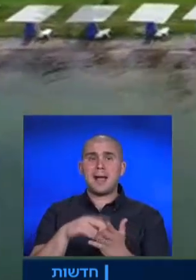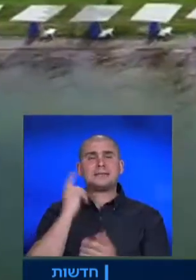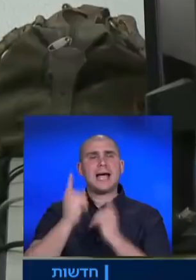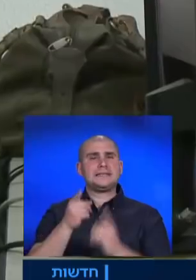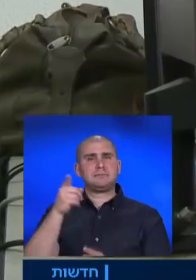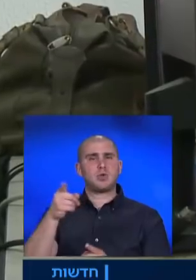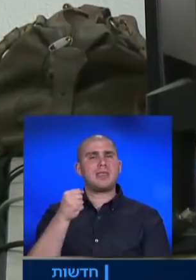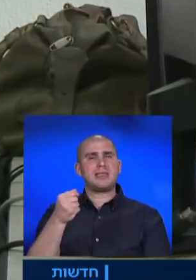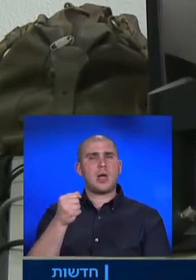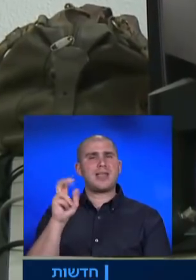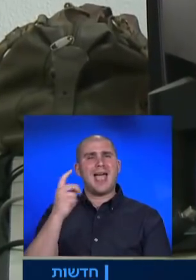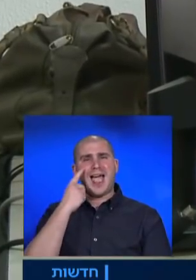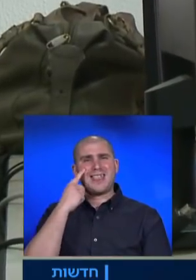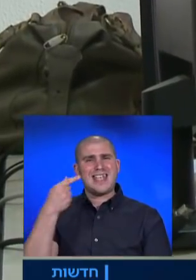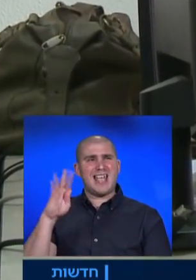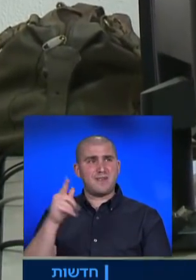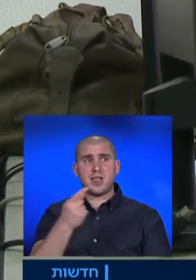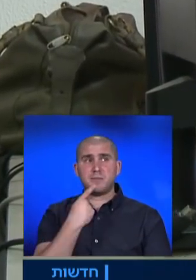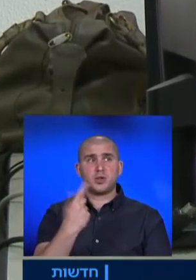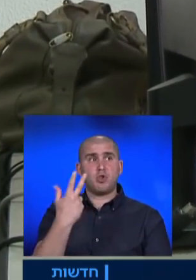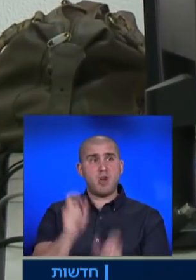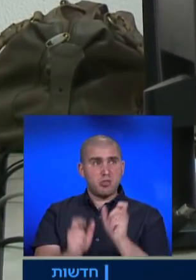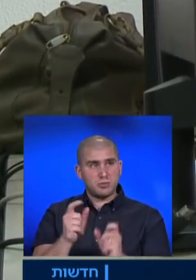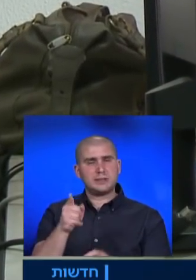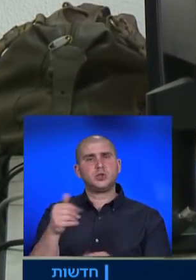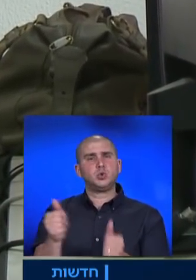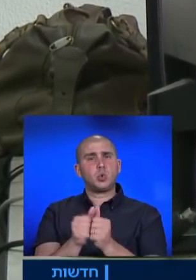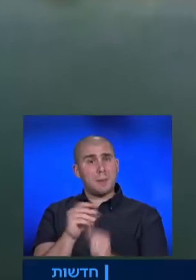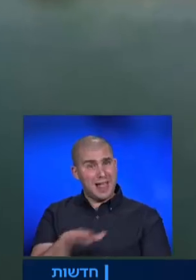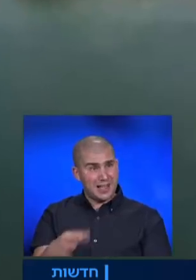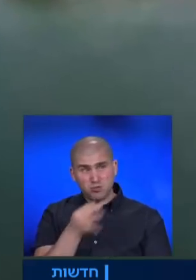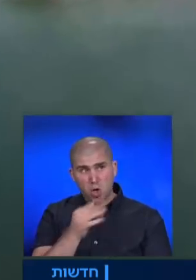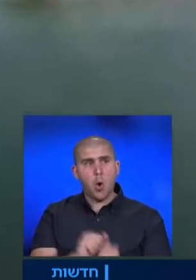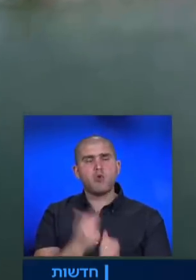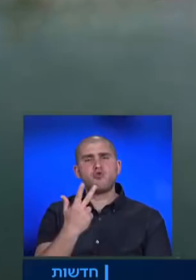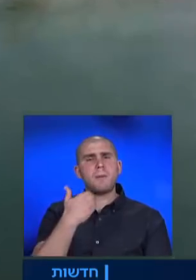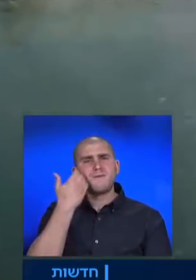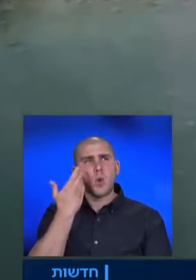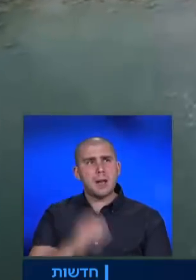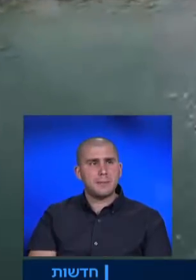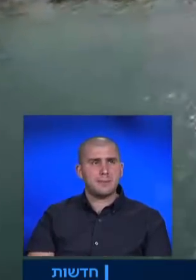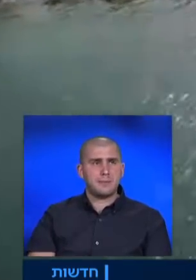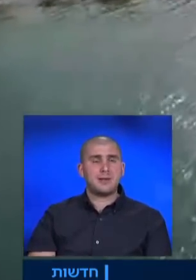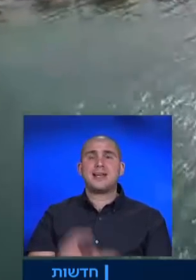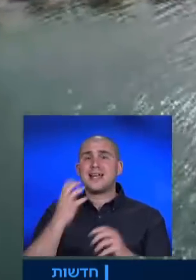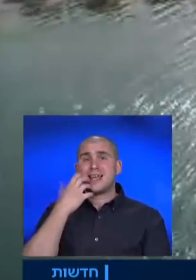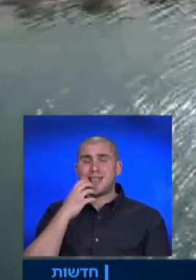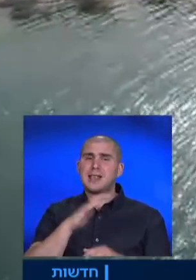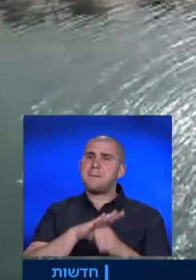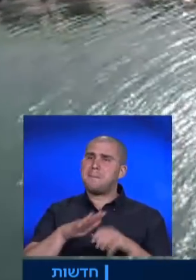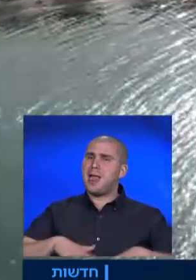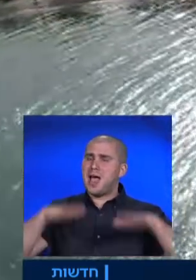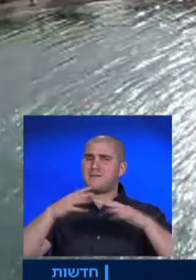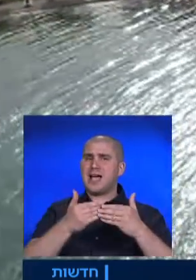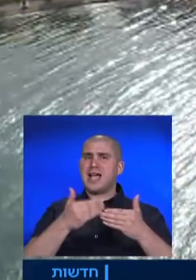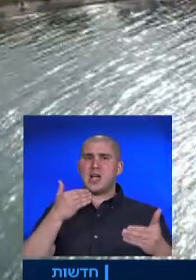גב. את אמרת לי שלושה אנשים מדובר בזוג עם ילד? או שזה שלושה מבוגרים? הכנרת המלאה והריחוק היחסי בין יחידת